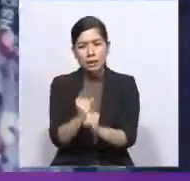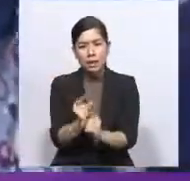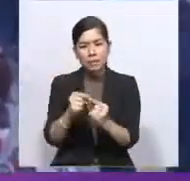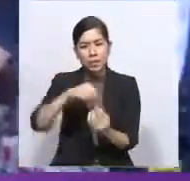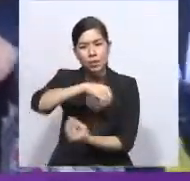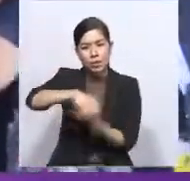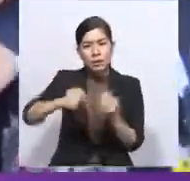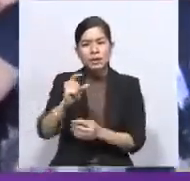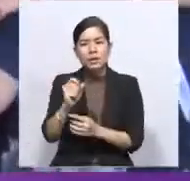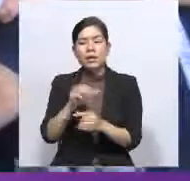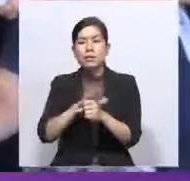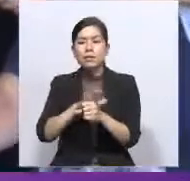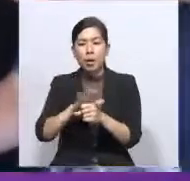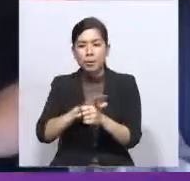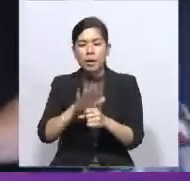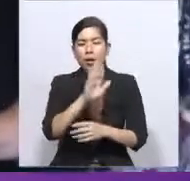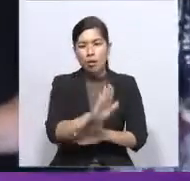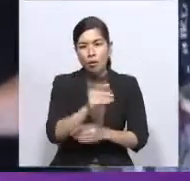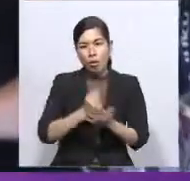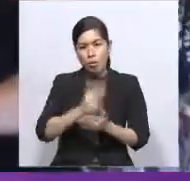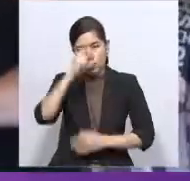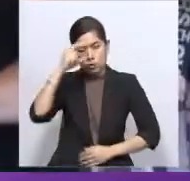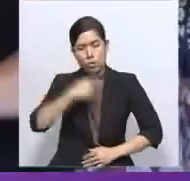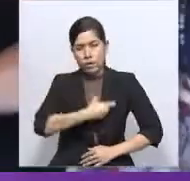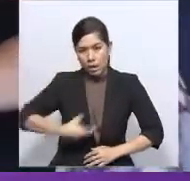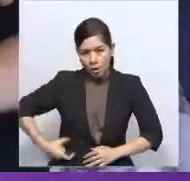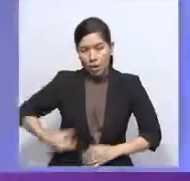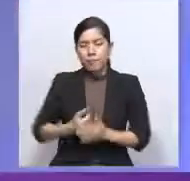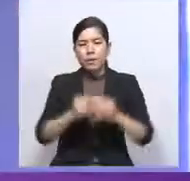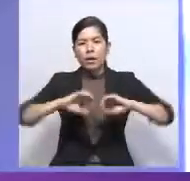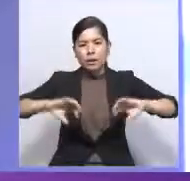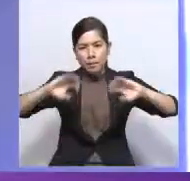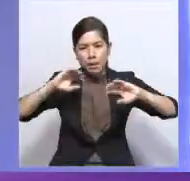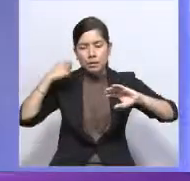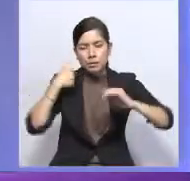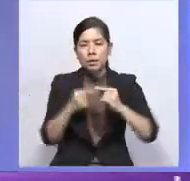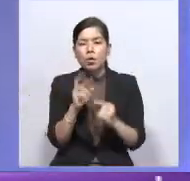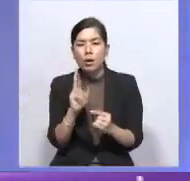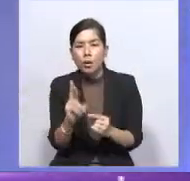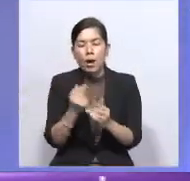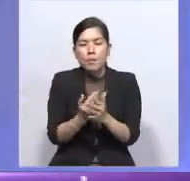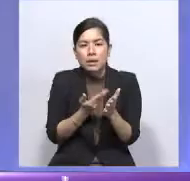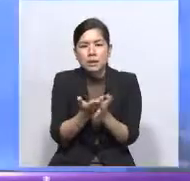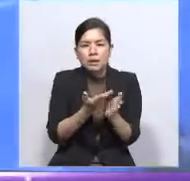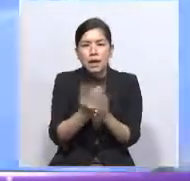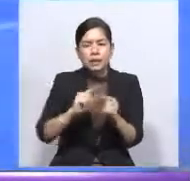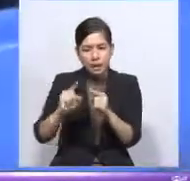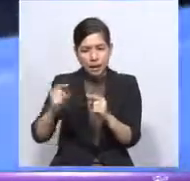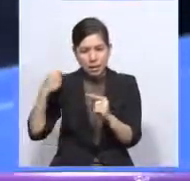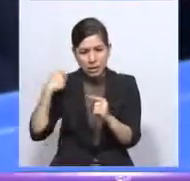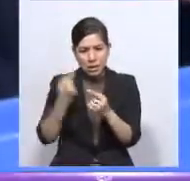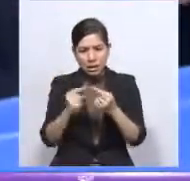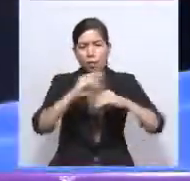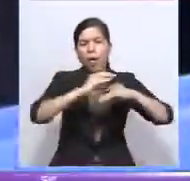พียงลดหนี้สินครัวเรือนโดยรัฐบาลจะระมัดระวังการใช้จ่ายงบประมาณไม่ให้เป็นหนี้สาธารณะแต่บางโครง